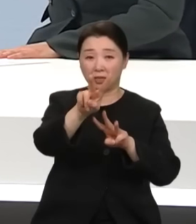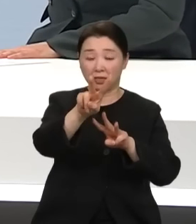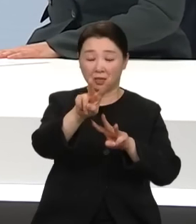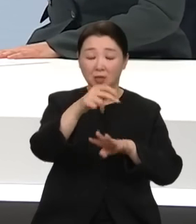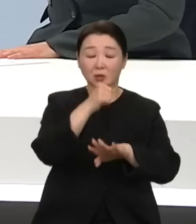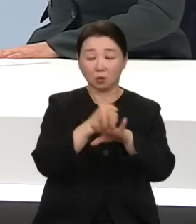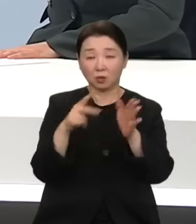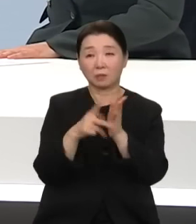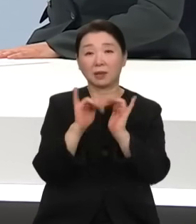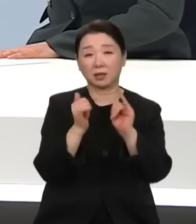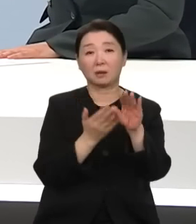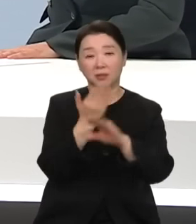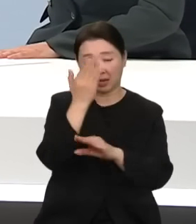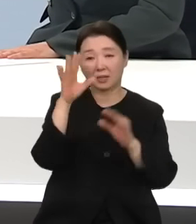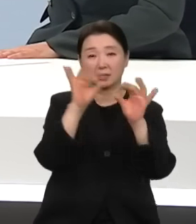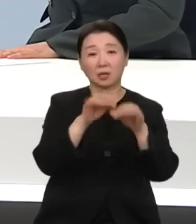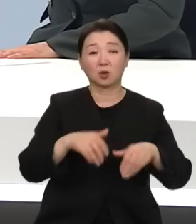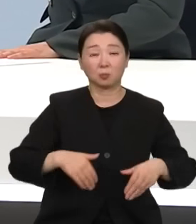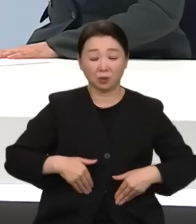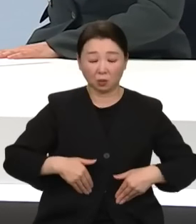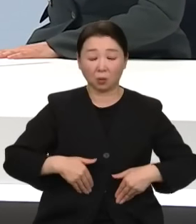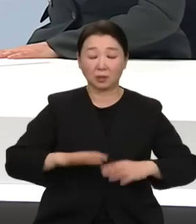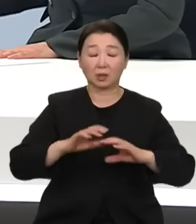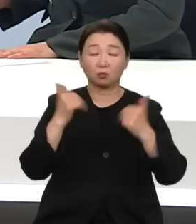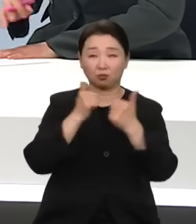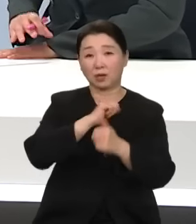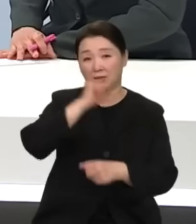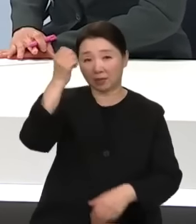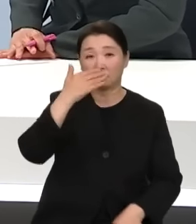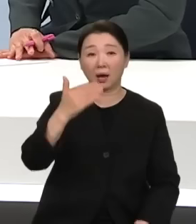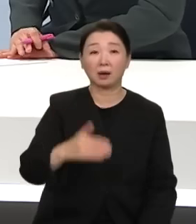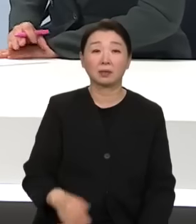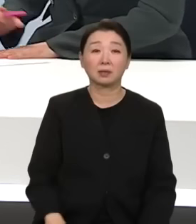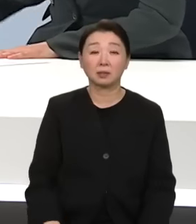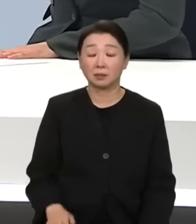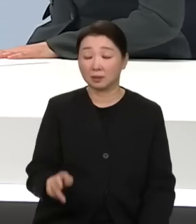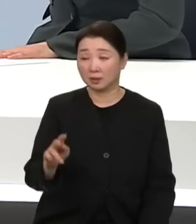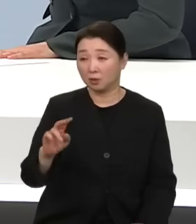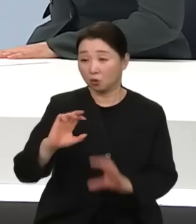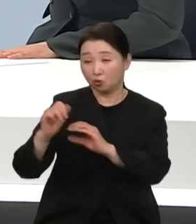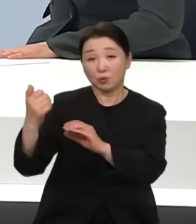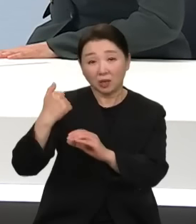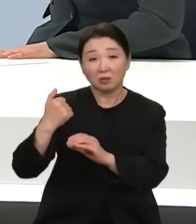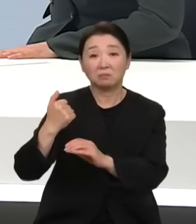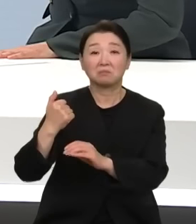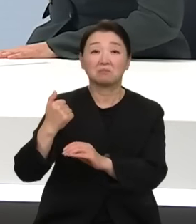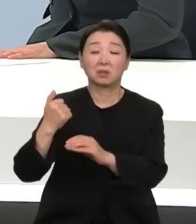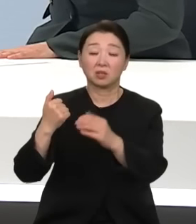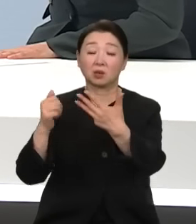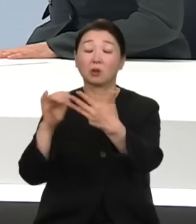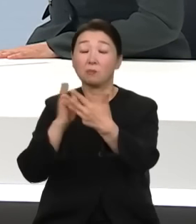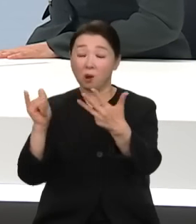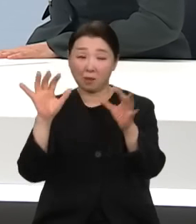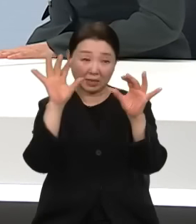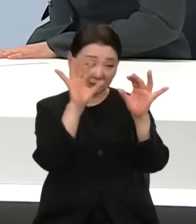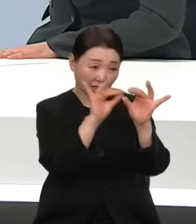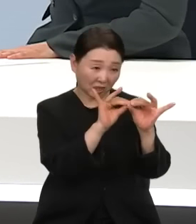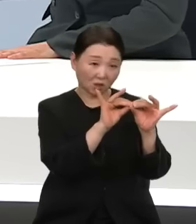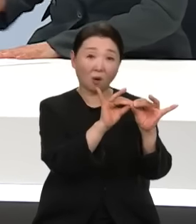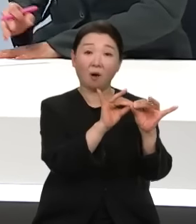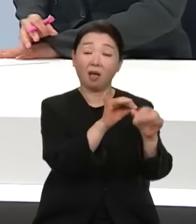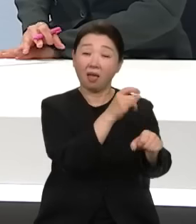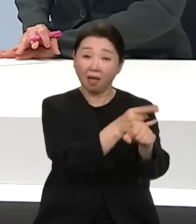200명 이상이 찬성해야이 국회 문턱을 넘을 수 있습니다 여당에서 지금 보시는 것처럼 여덟 명만